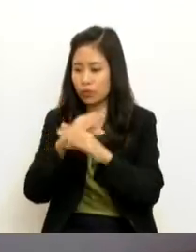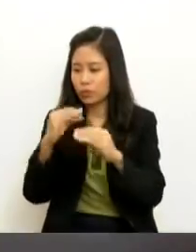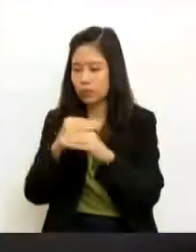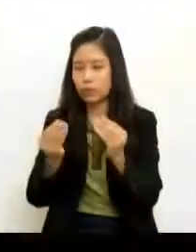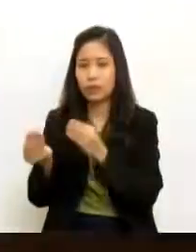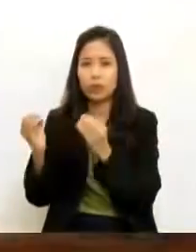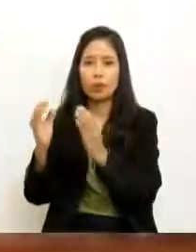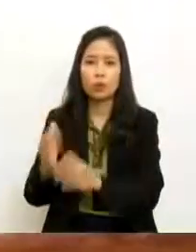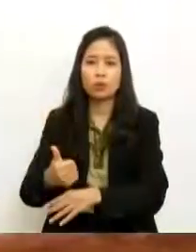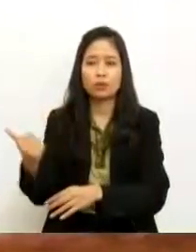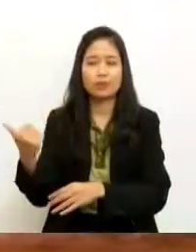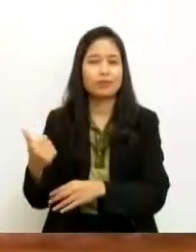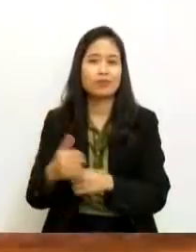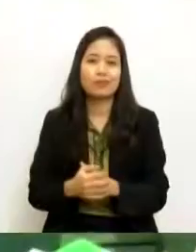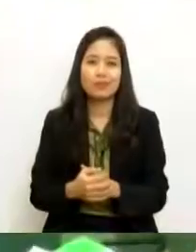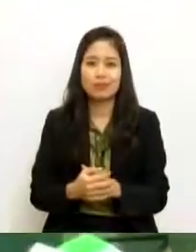ค่ะ